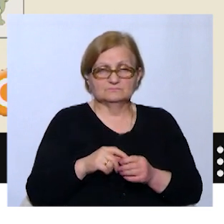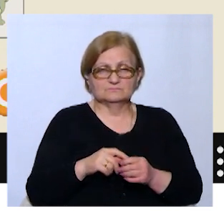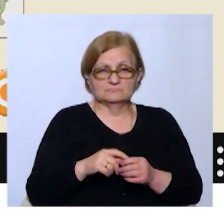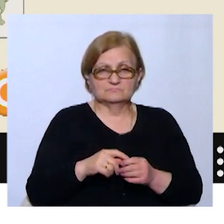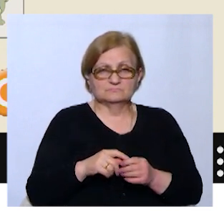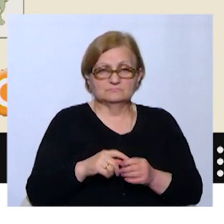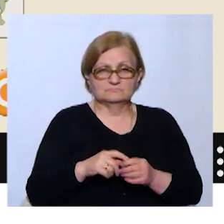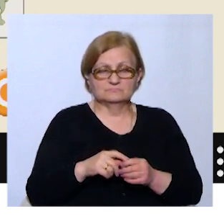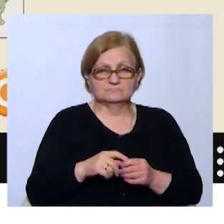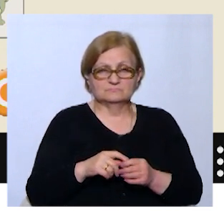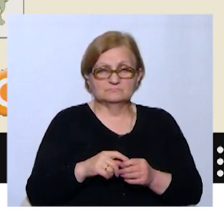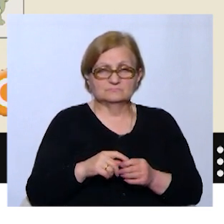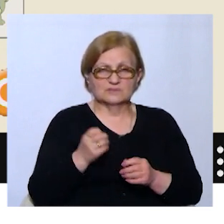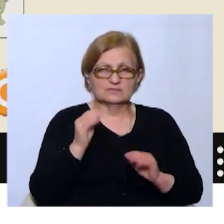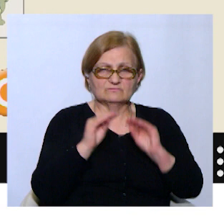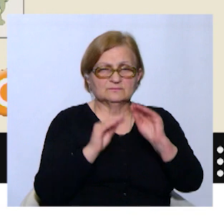ხო?